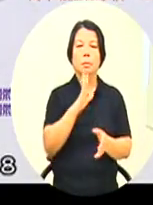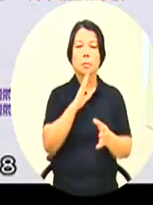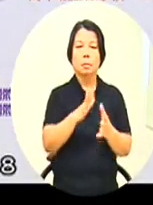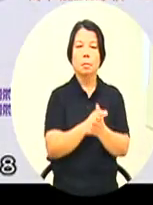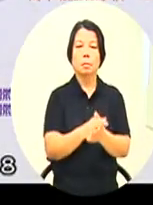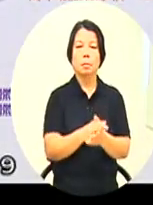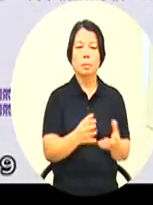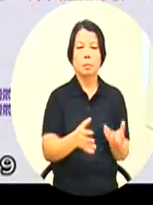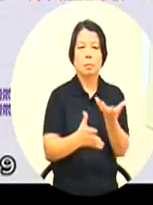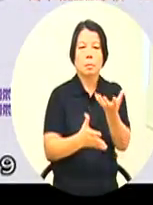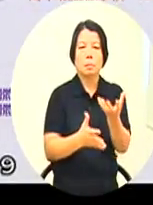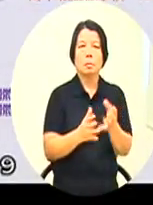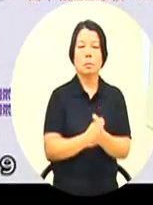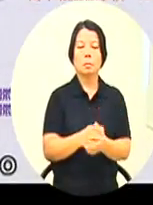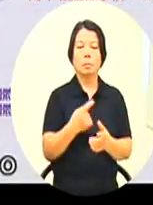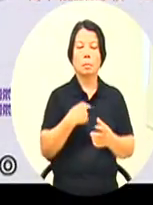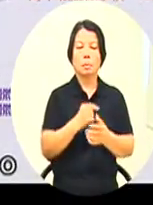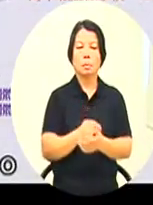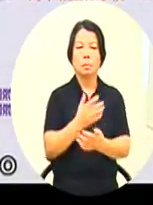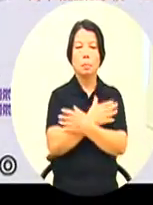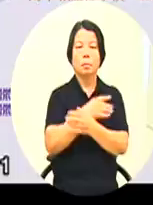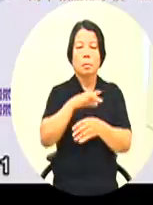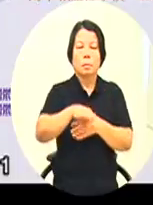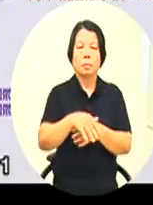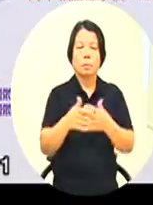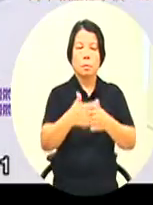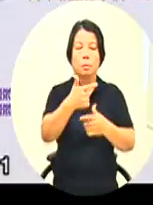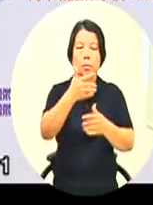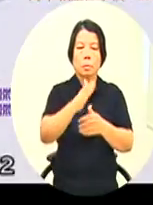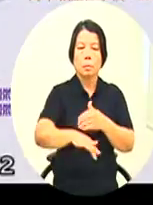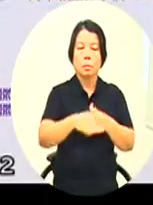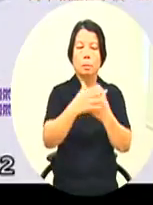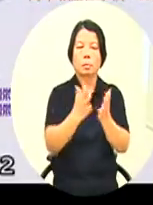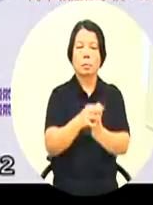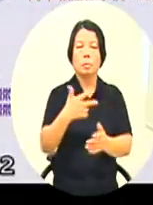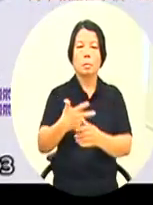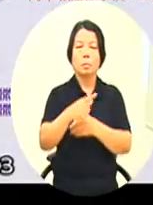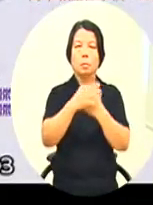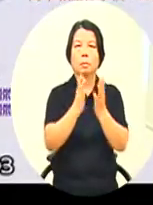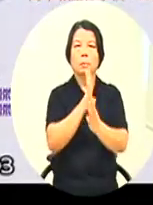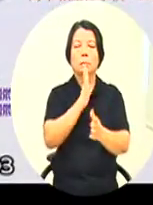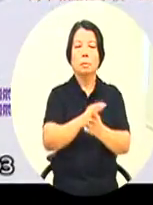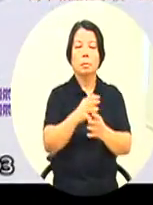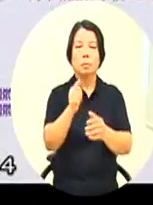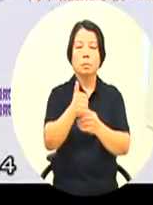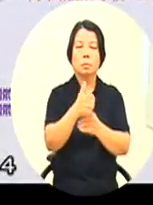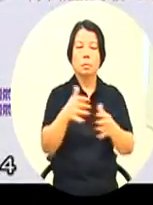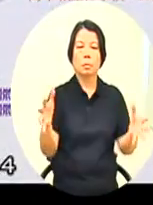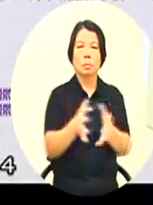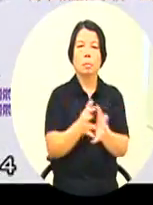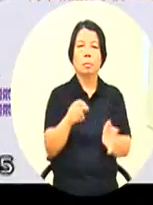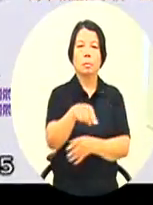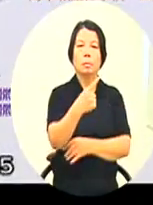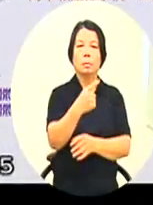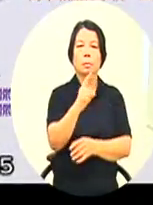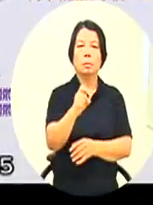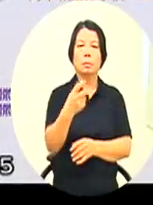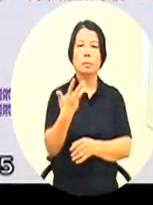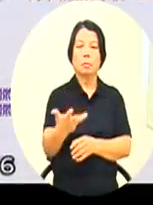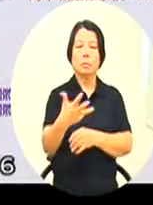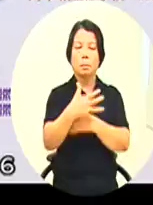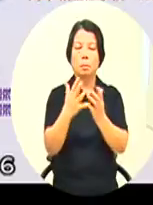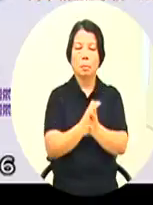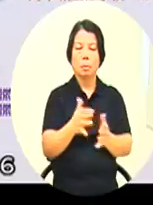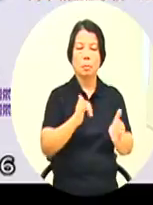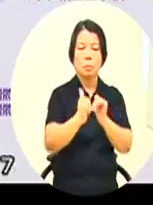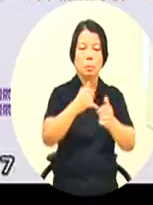例相当高，6班以下有63所，7到12班有55所，总数是118所。我们有5所社